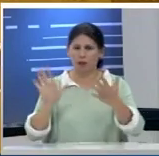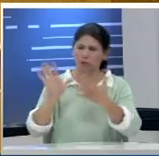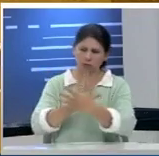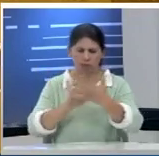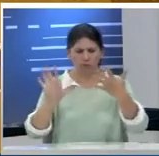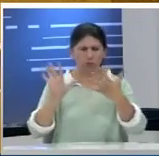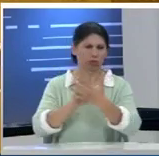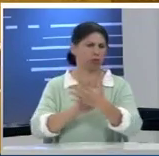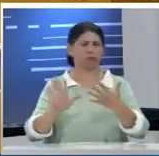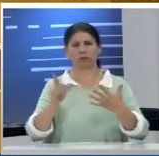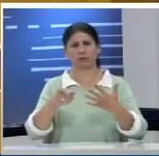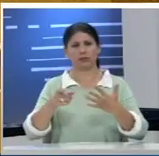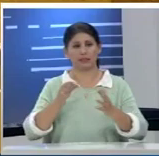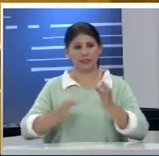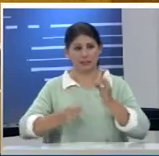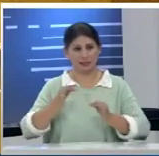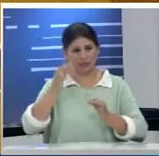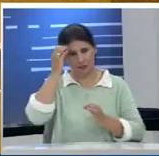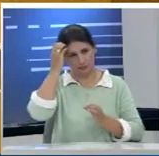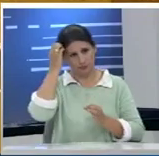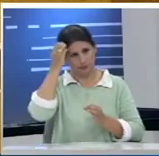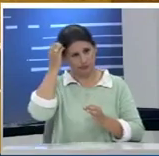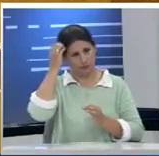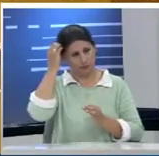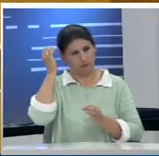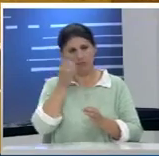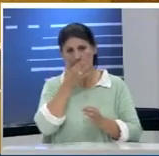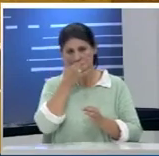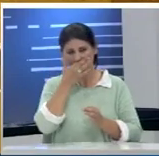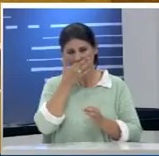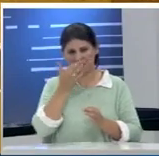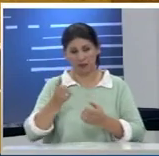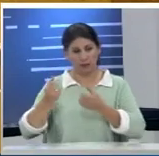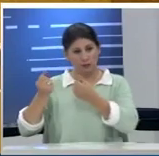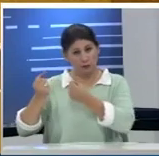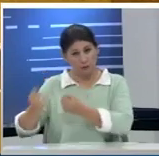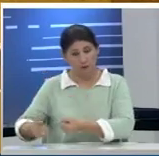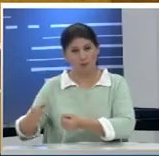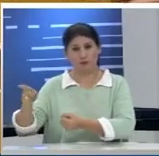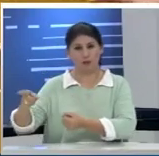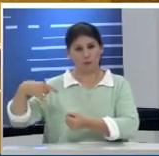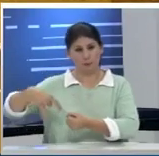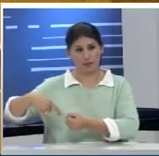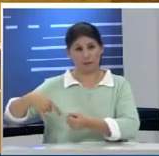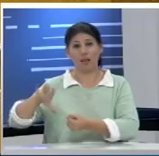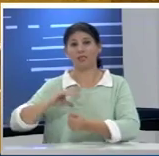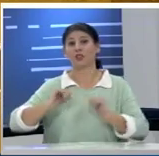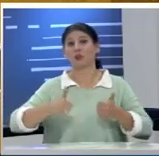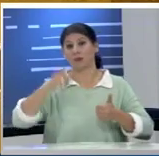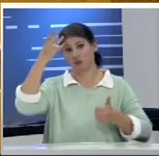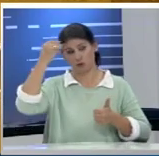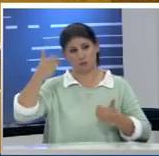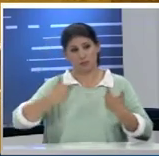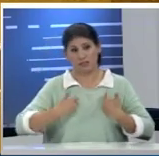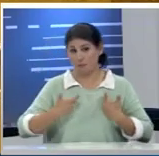της συζήτησης, φορτώνοντας σκευωρία στο Παπαγγελόπουλο, δεν τολμάτε στο Τσίπρα, ή